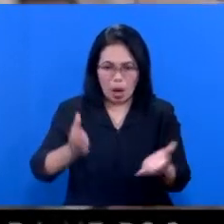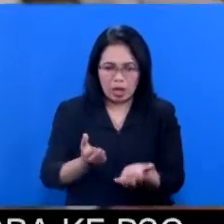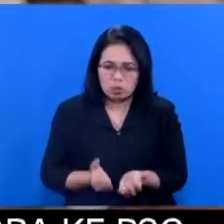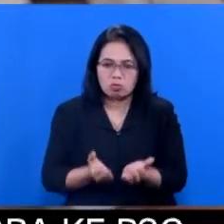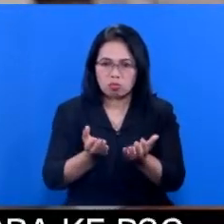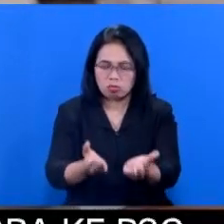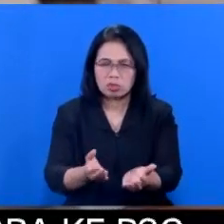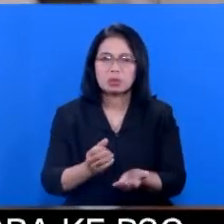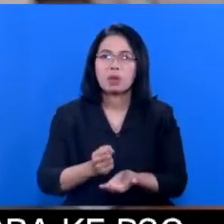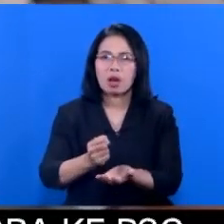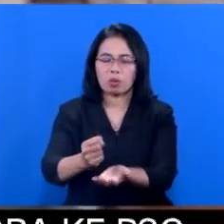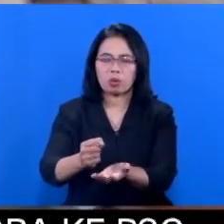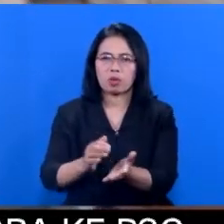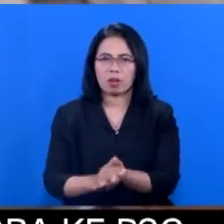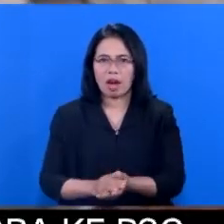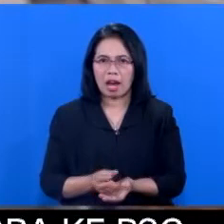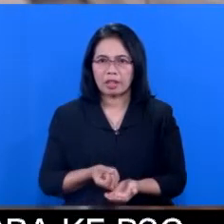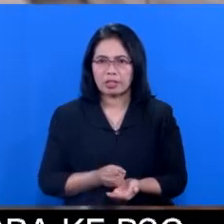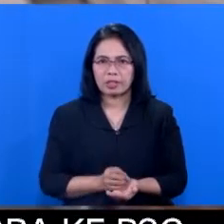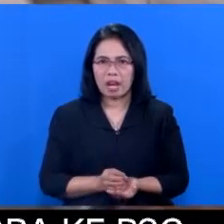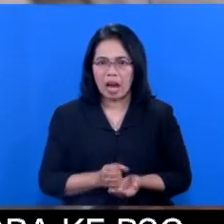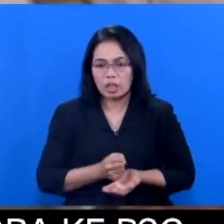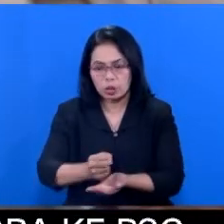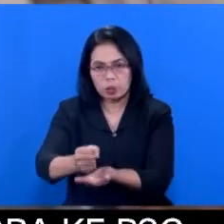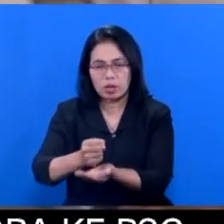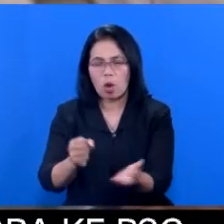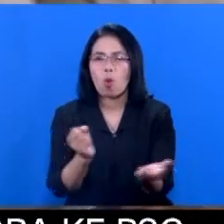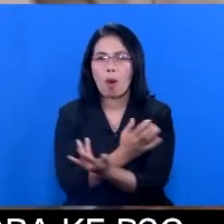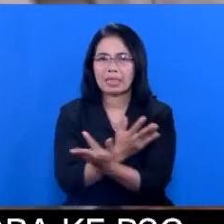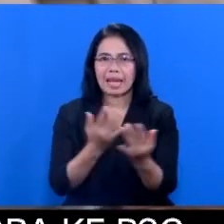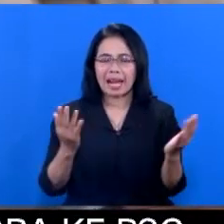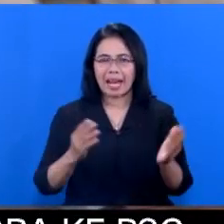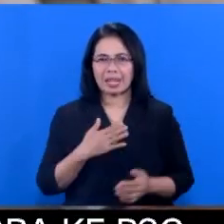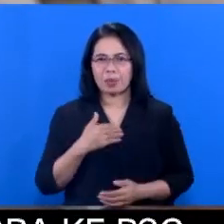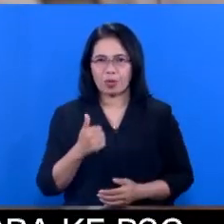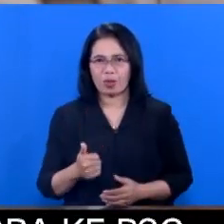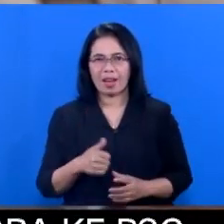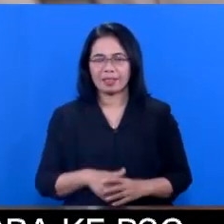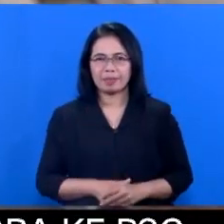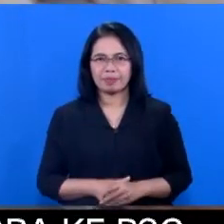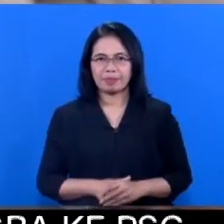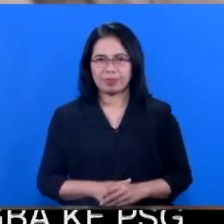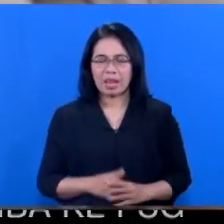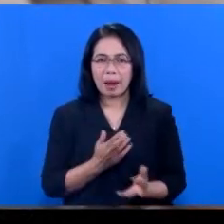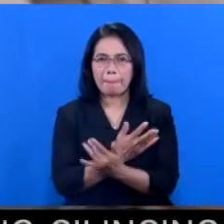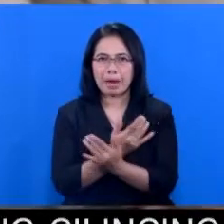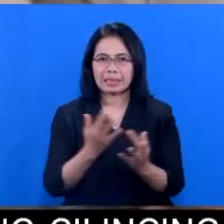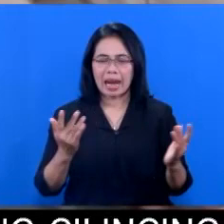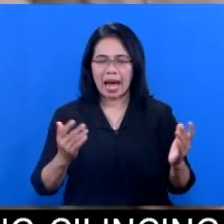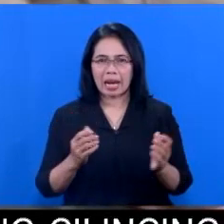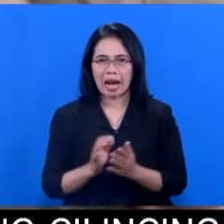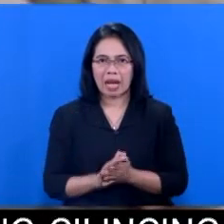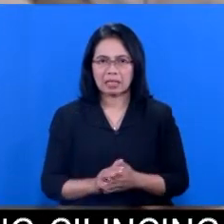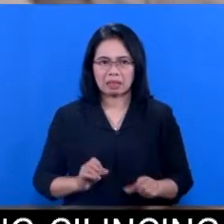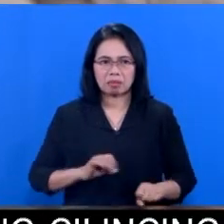kita distribusikan atau kita salurkan kepada warga masyarakat yang membutuhkan dan masyarakat yang terdampak